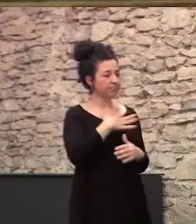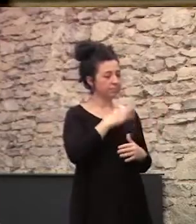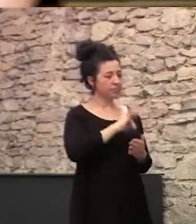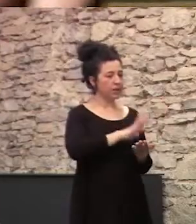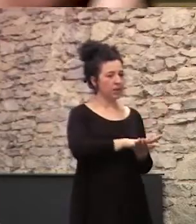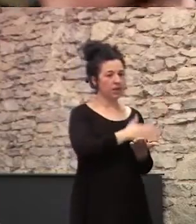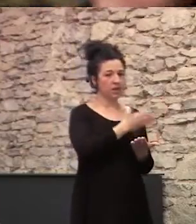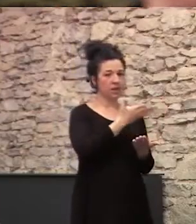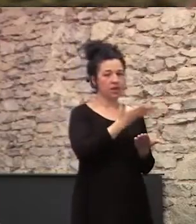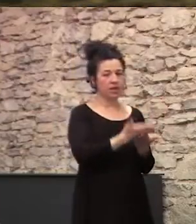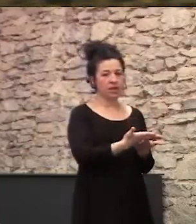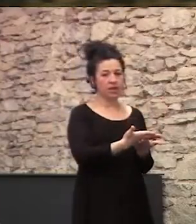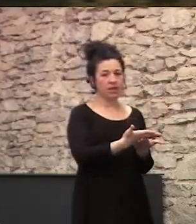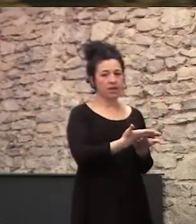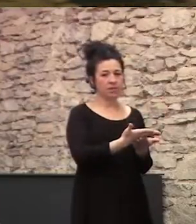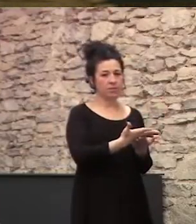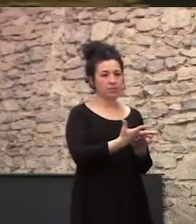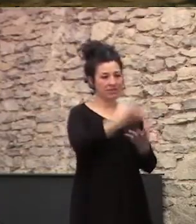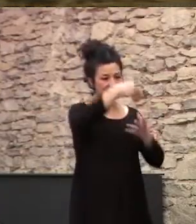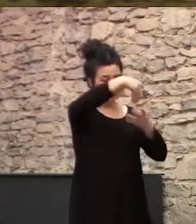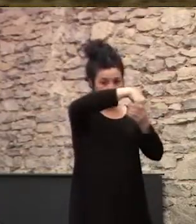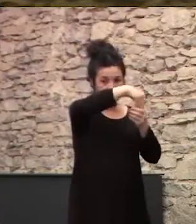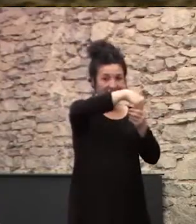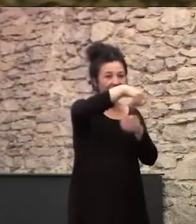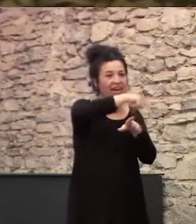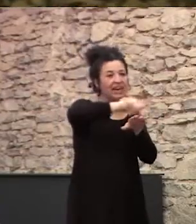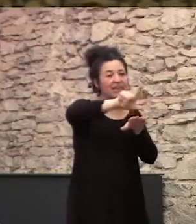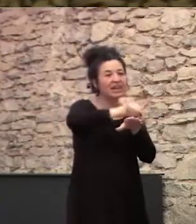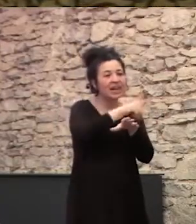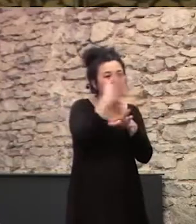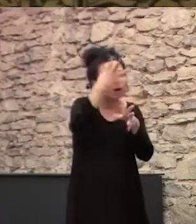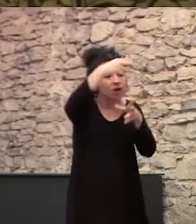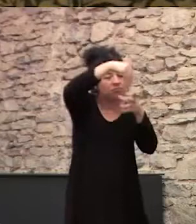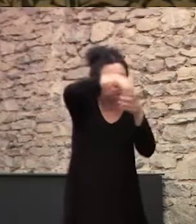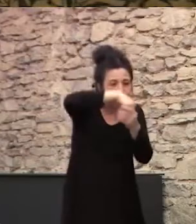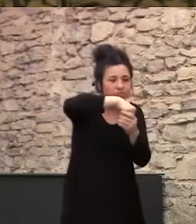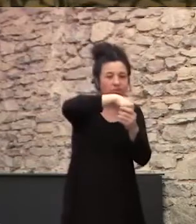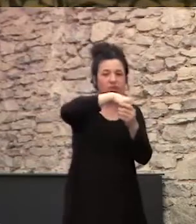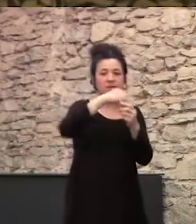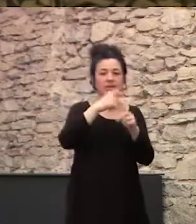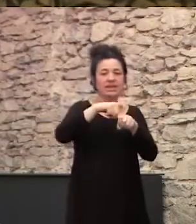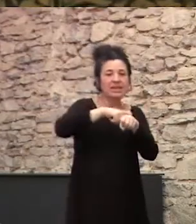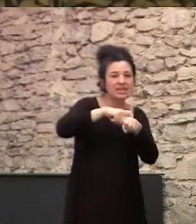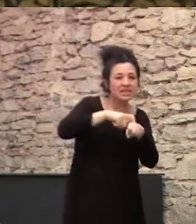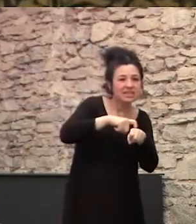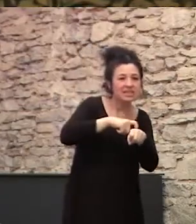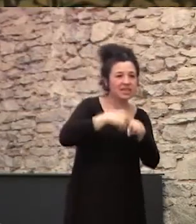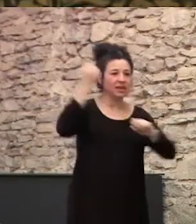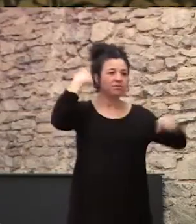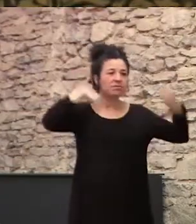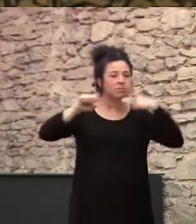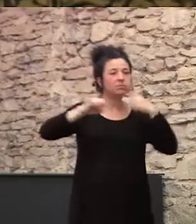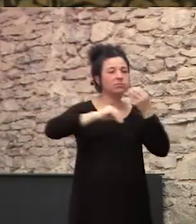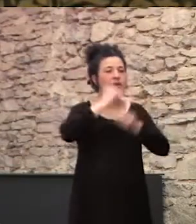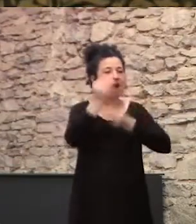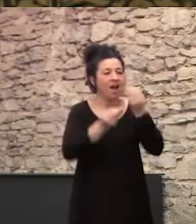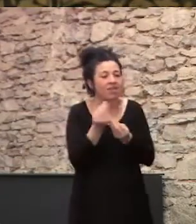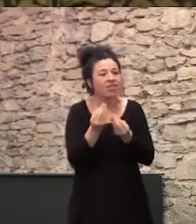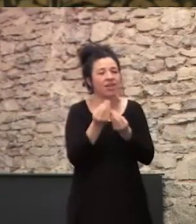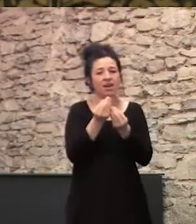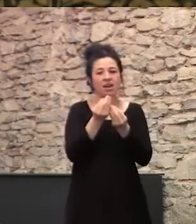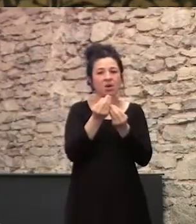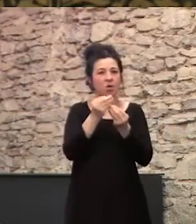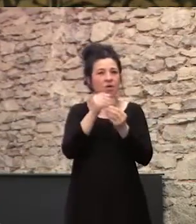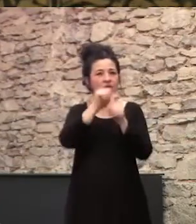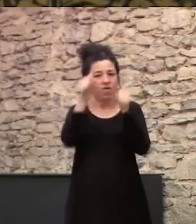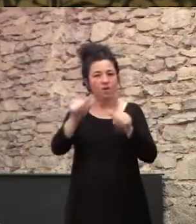erramenta bat literaturtasun hori jorratzeko, zure bidean, bueno, giroak, estiloak, izakerak, egiteak, ikasteko modu bat.